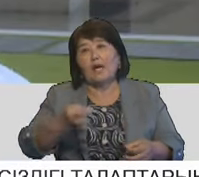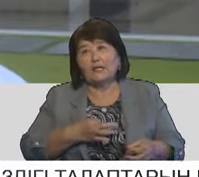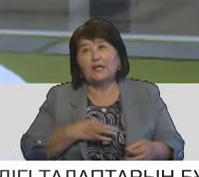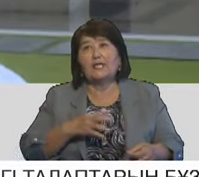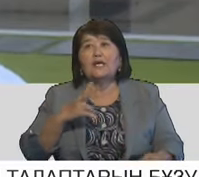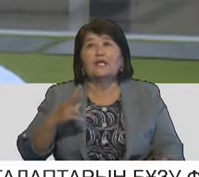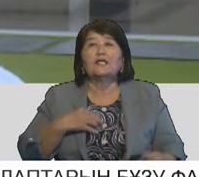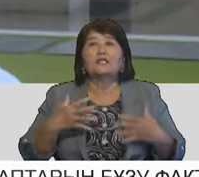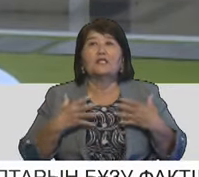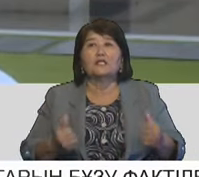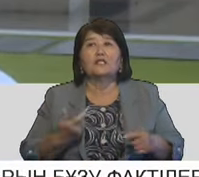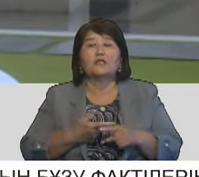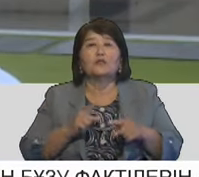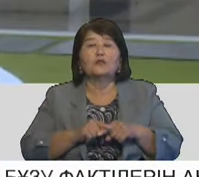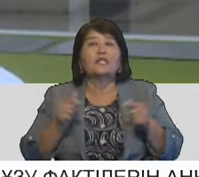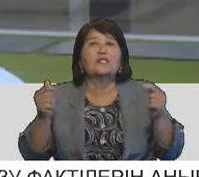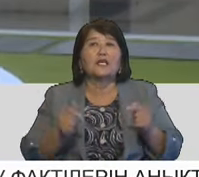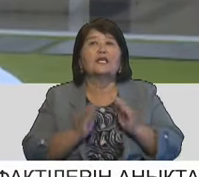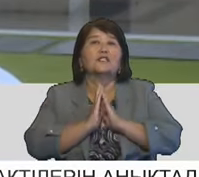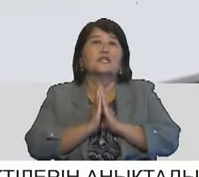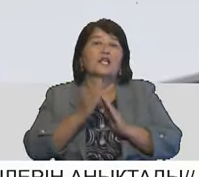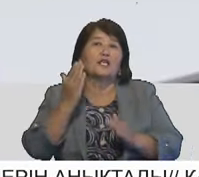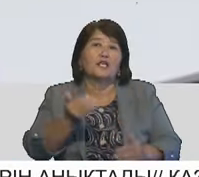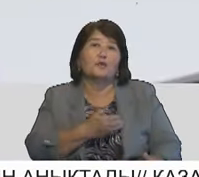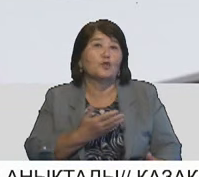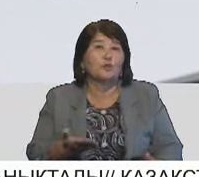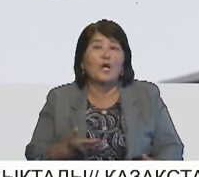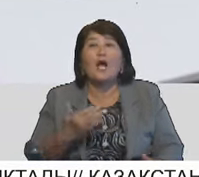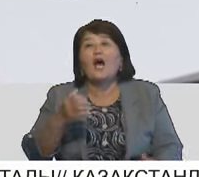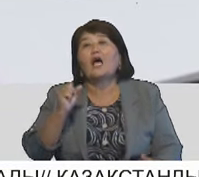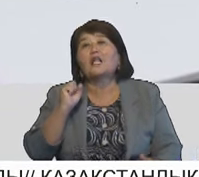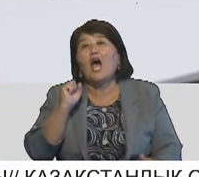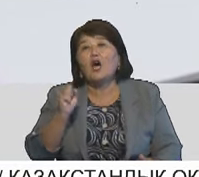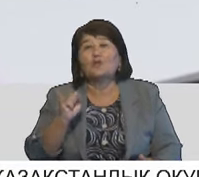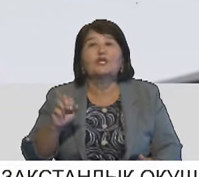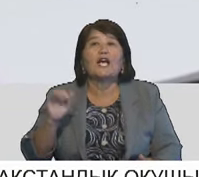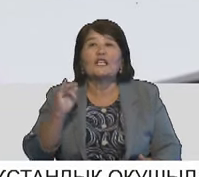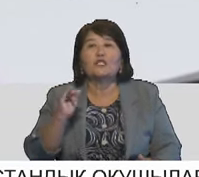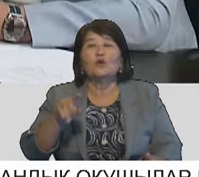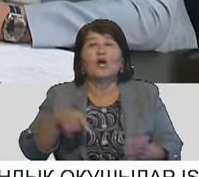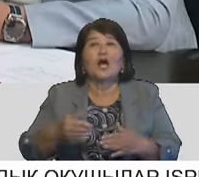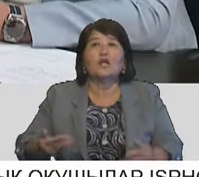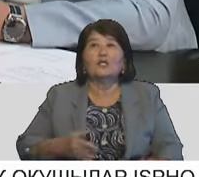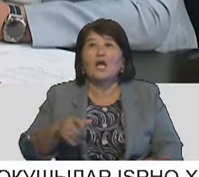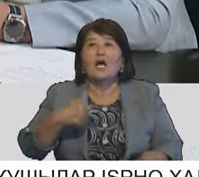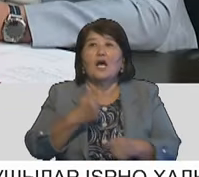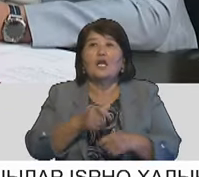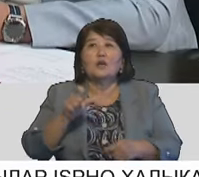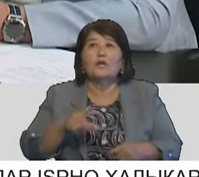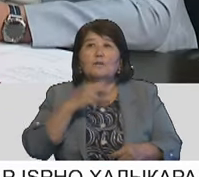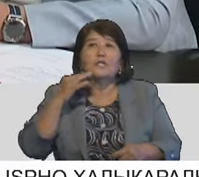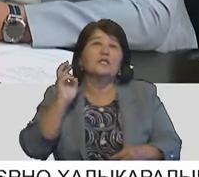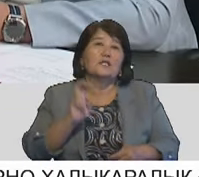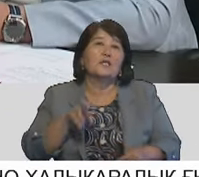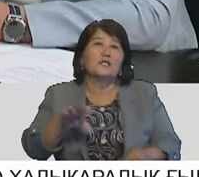Қызым жазылып кетіп, донор сәйкес келсе екен деп мен соны тілеп тұрмын. Ал Ақбота Ізділеуова қала тұрғыны аймақ басшысына бірнеше